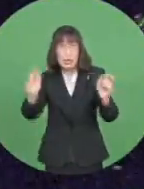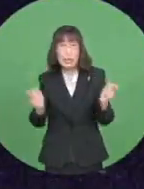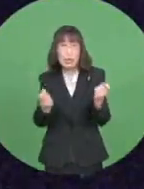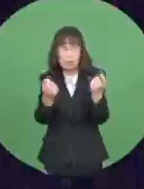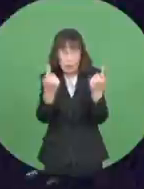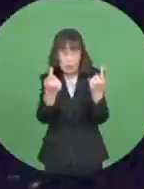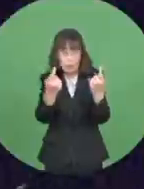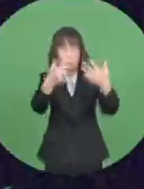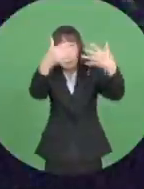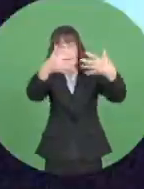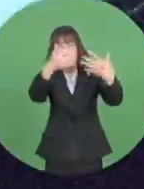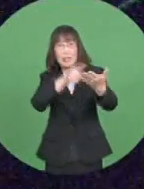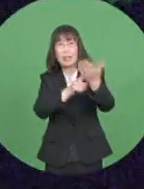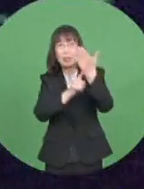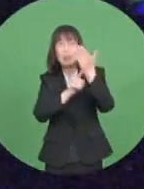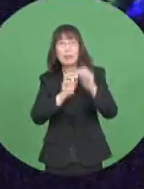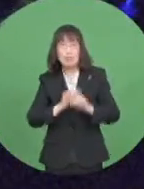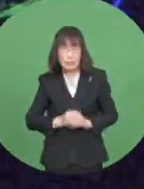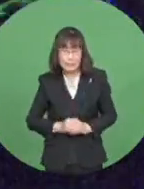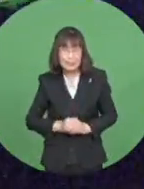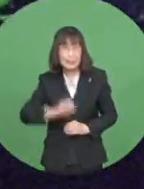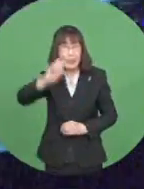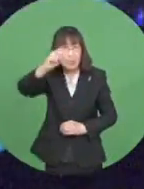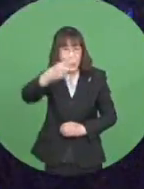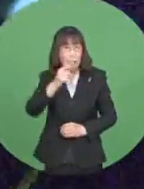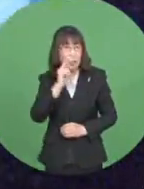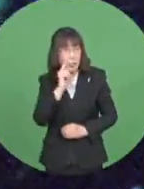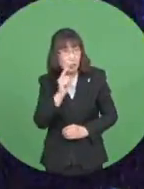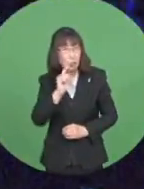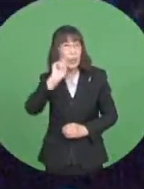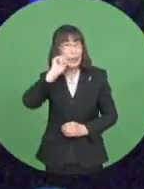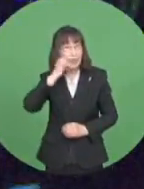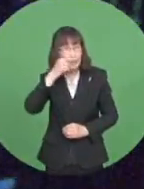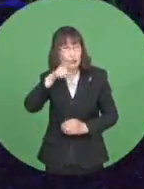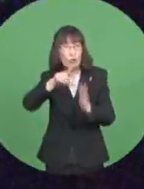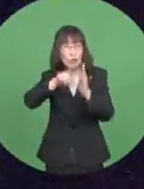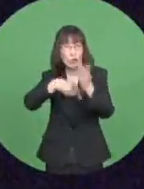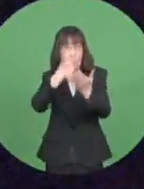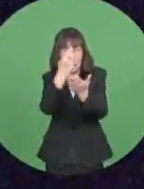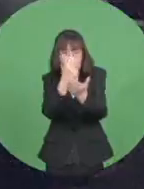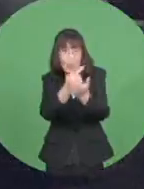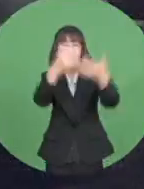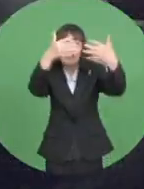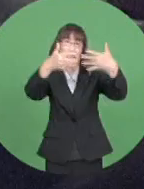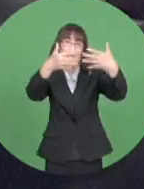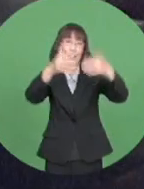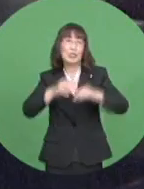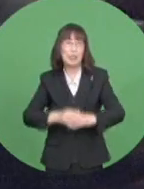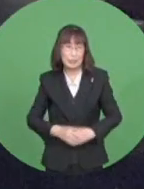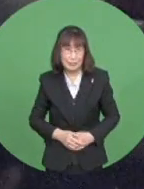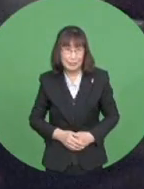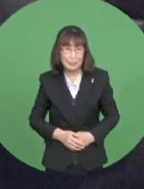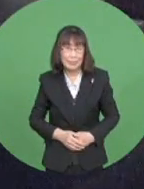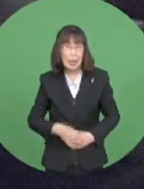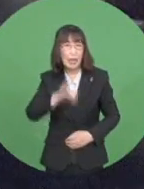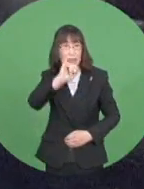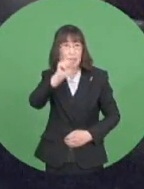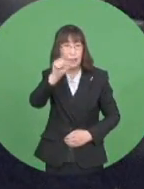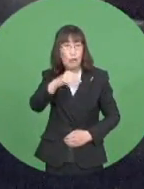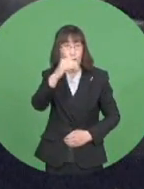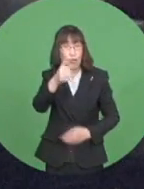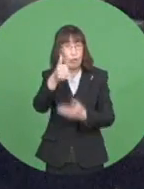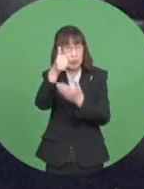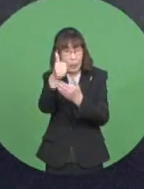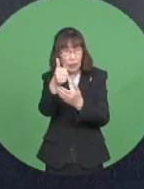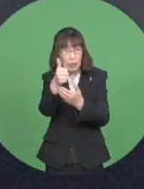けています。二度と見ることができないその時だけの映像です。猪子俊之さんのトーク